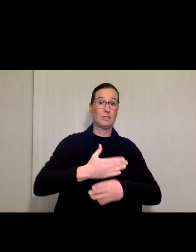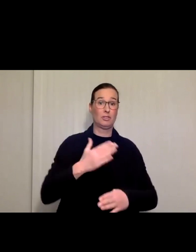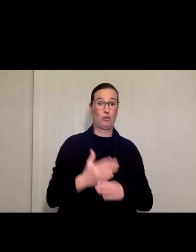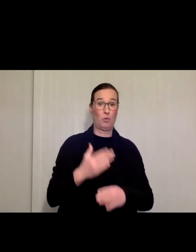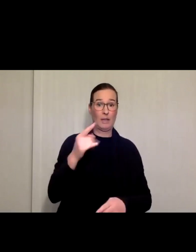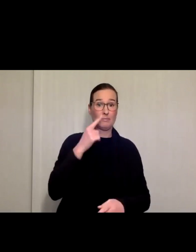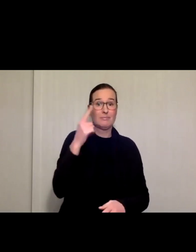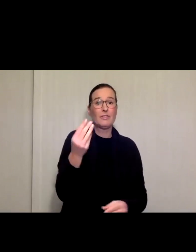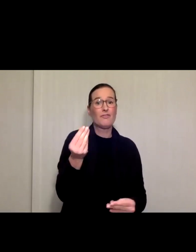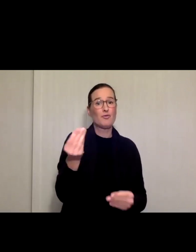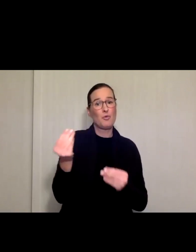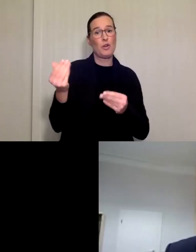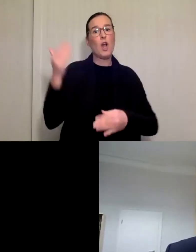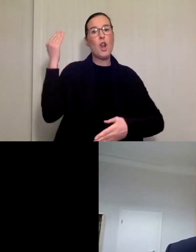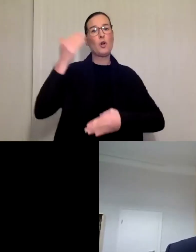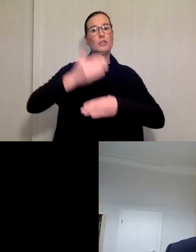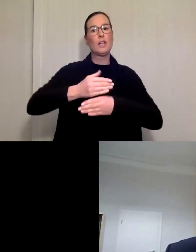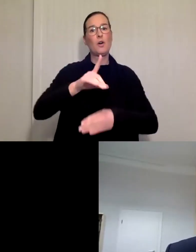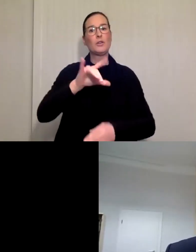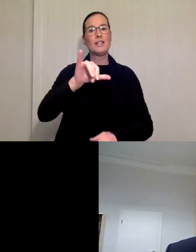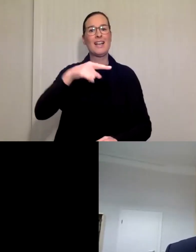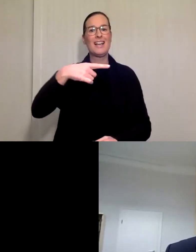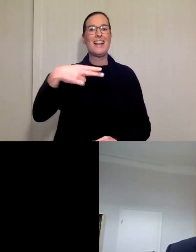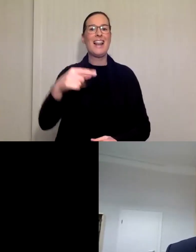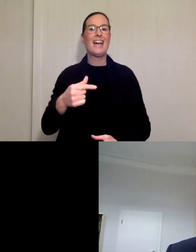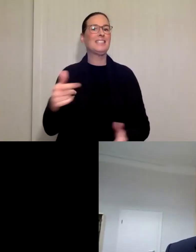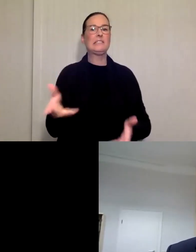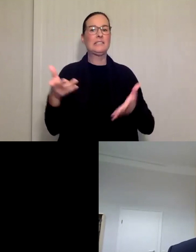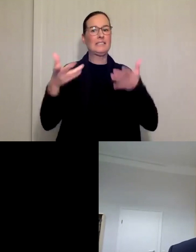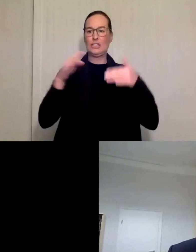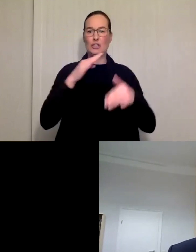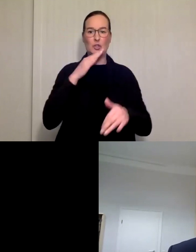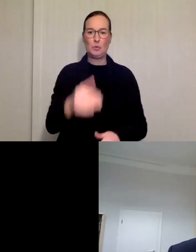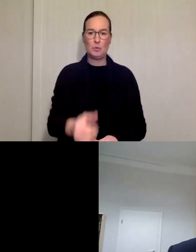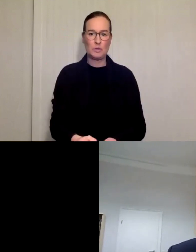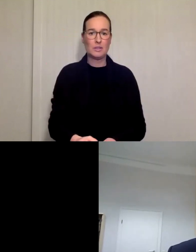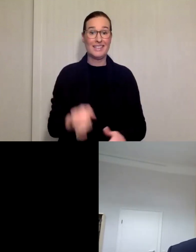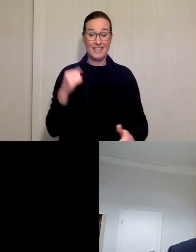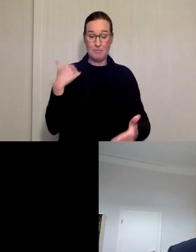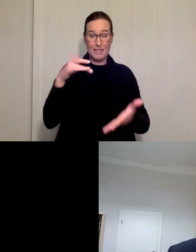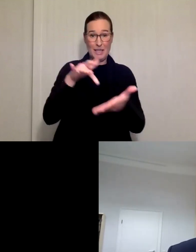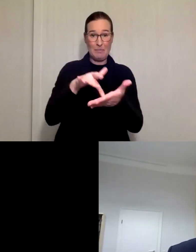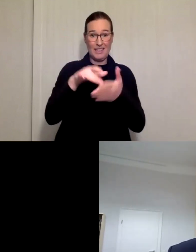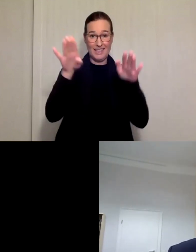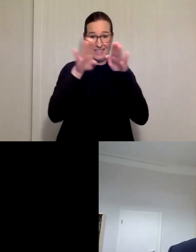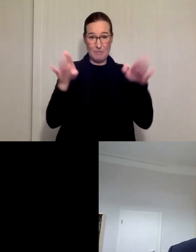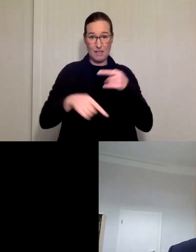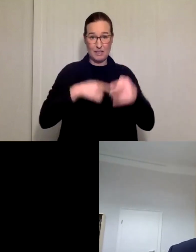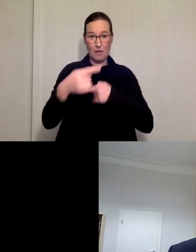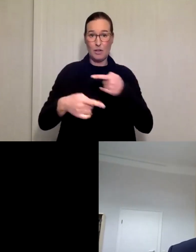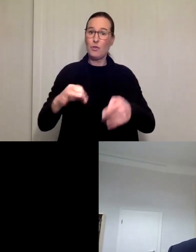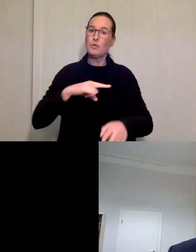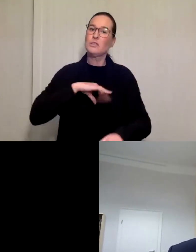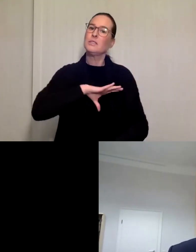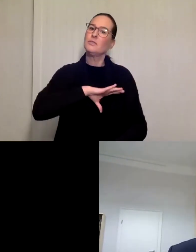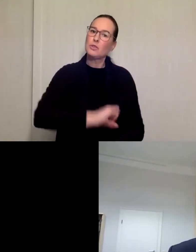nicht reicht. Jetzt hat es bis Mitte Dezember gedauert. Das ist für uns natürlich schon immer mal etwas frustrierend, wenn man das